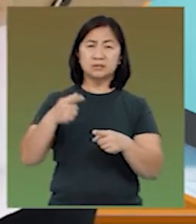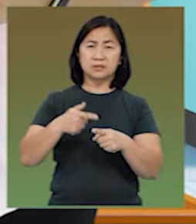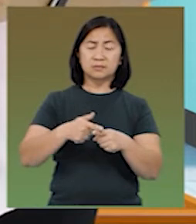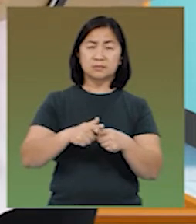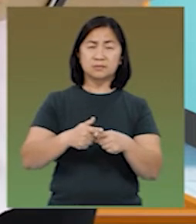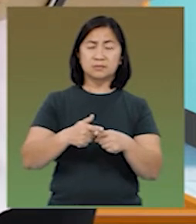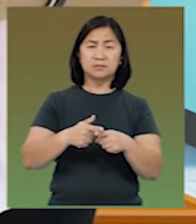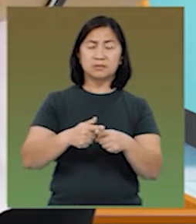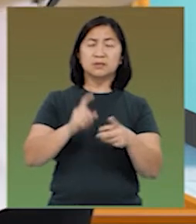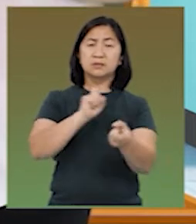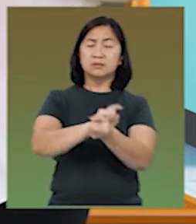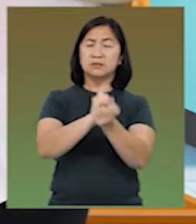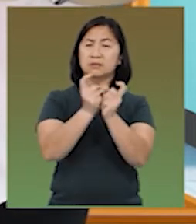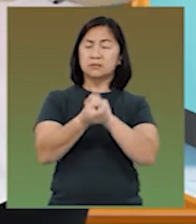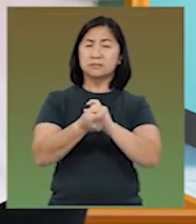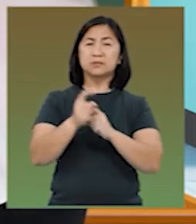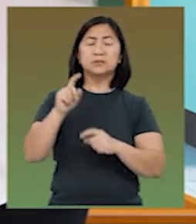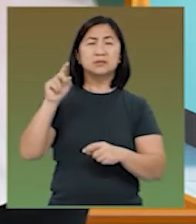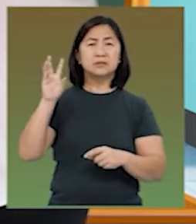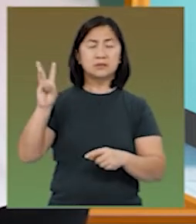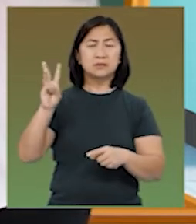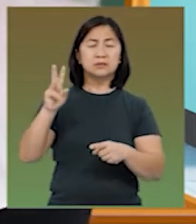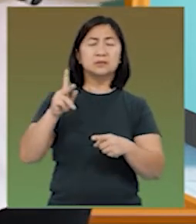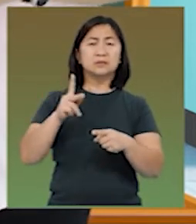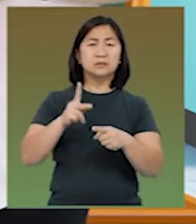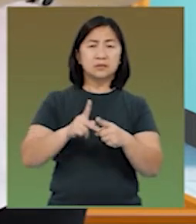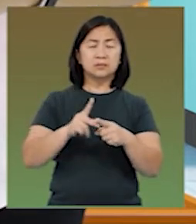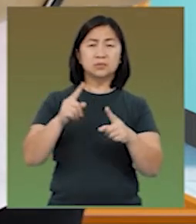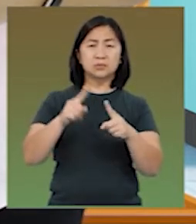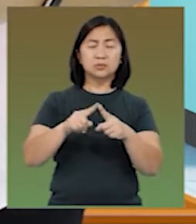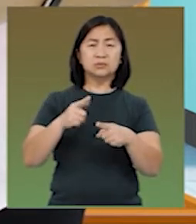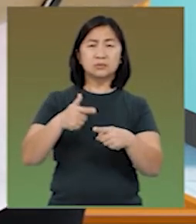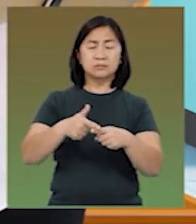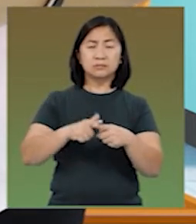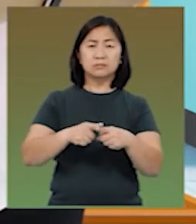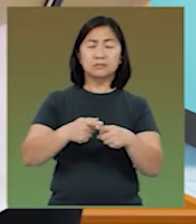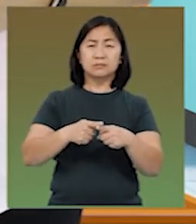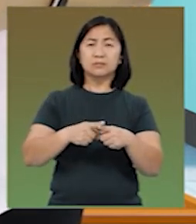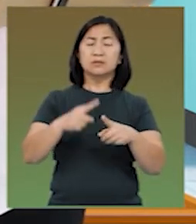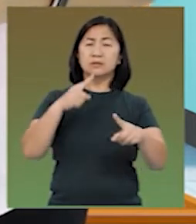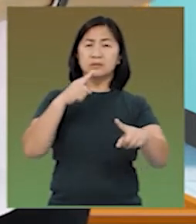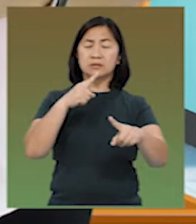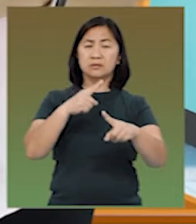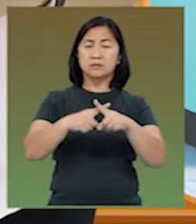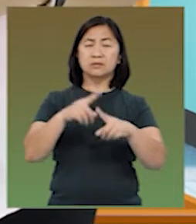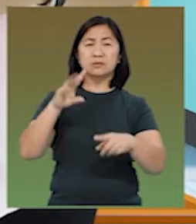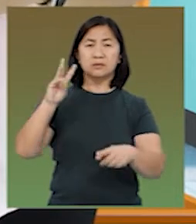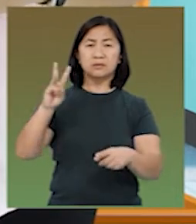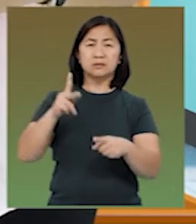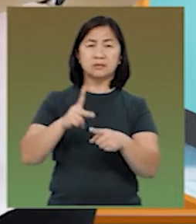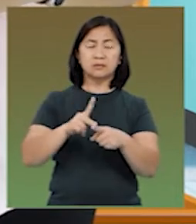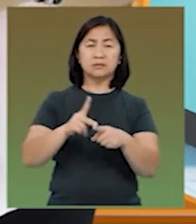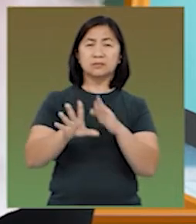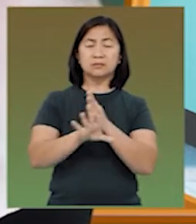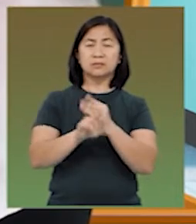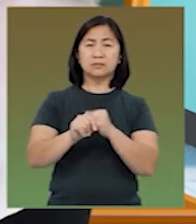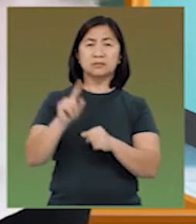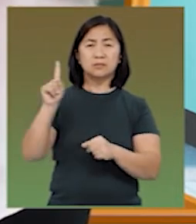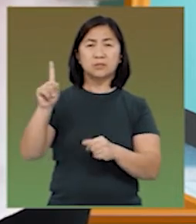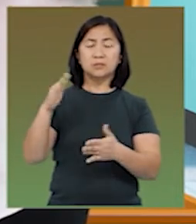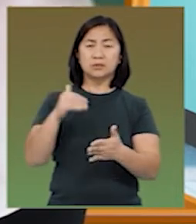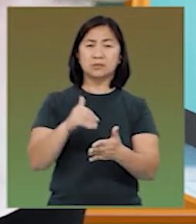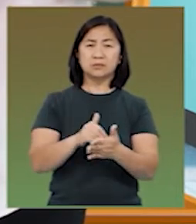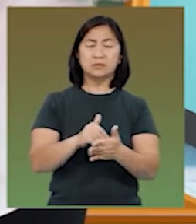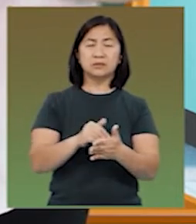grams. To convert 6 kilograms in grams, multiply 6 kilograms